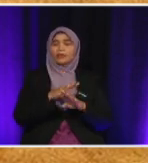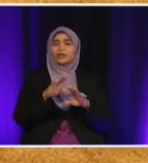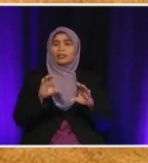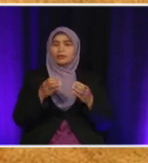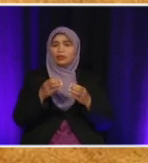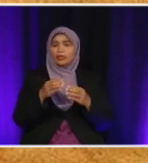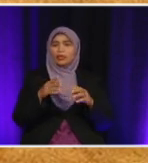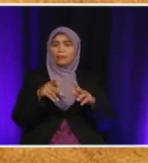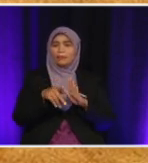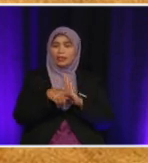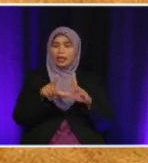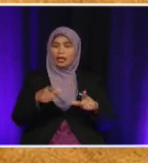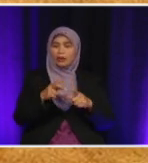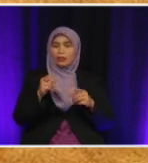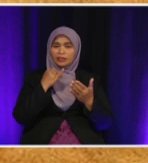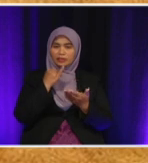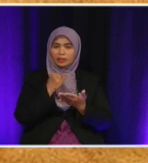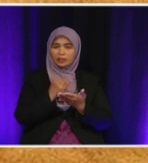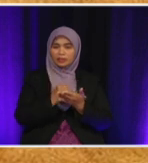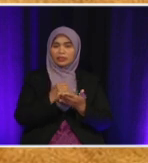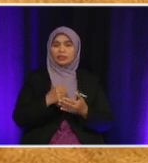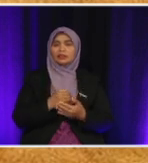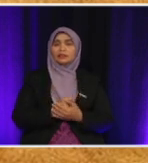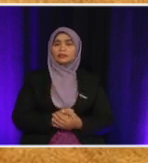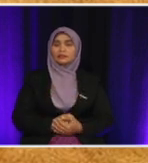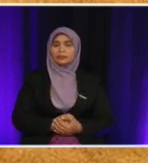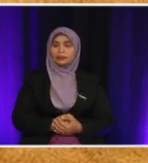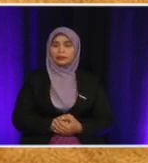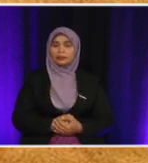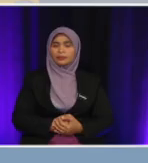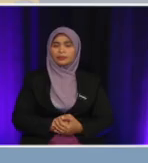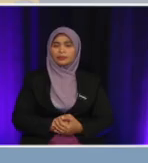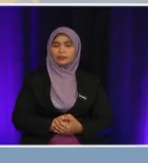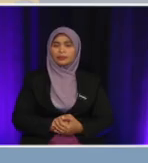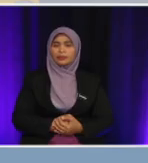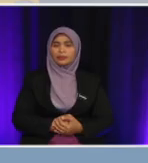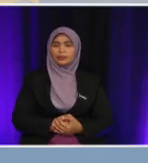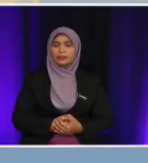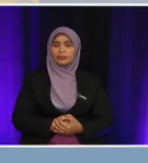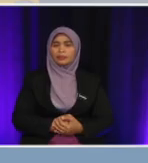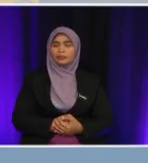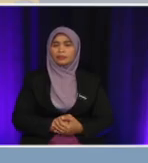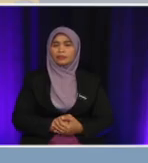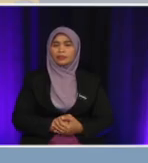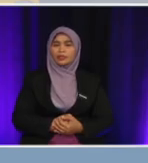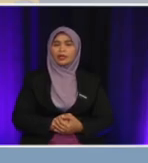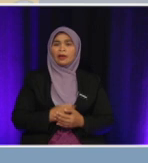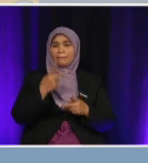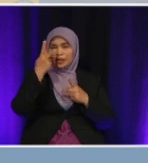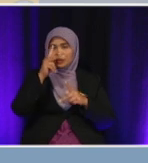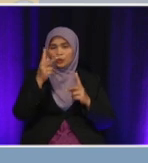yang boleh memudahkan diri masyarakat Agama dan negara Oke Masya Allah apa tuh